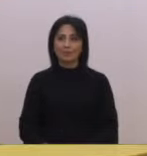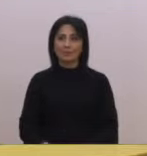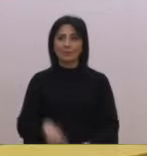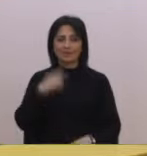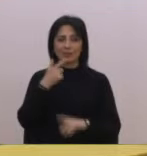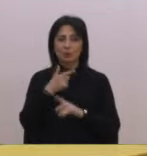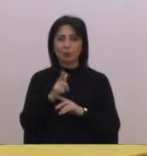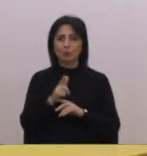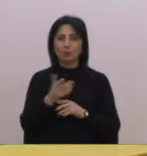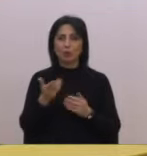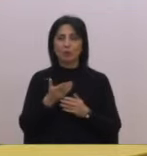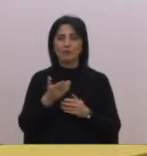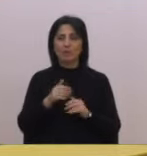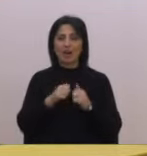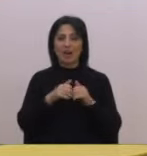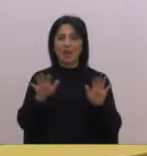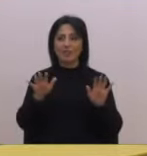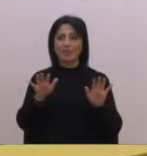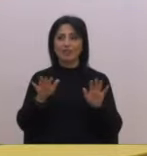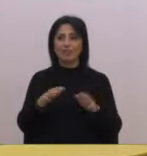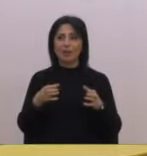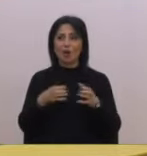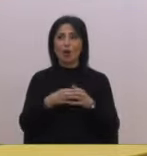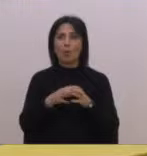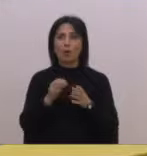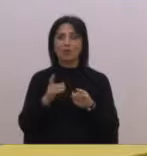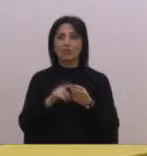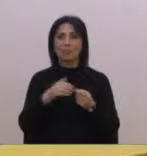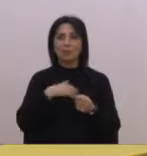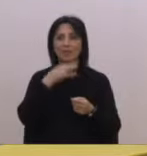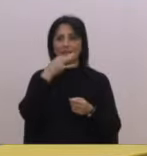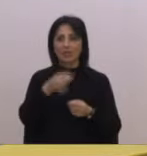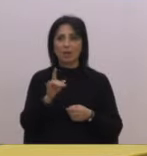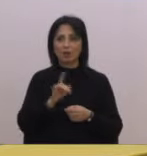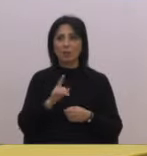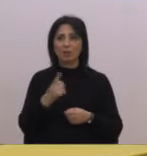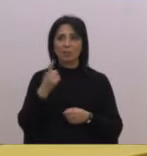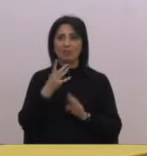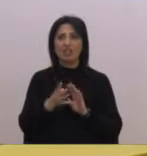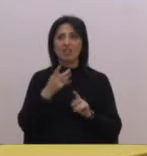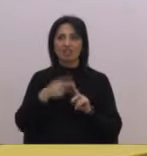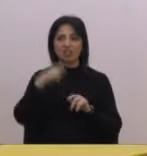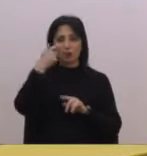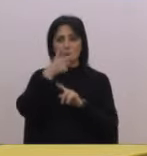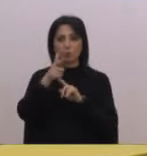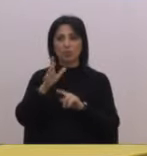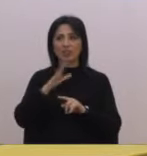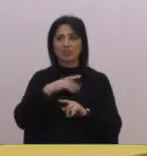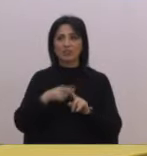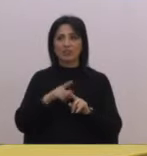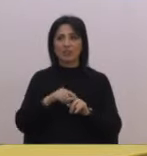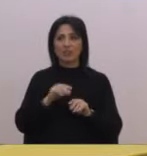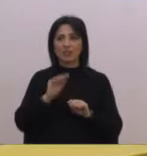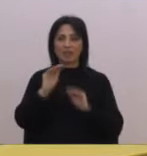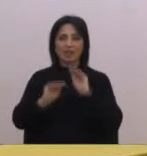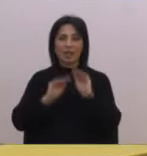სიუჟეტს, რომელიც გავიდა ამ კომპანიასთან დაკავშირებით. Მე მინდა გითხრათ, რომ პირველ რიგში ეს სიუჟეტი იყო